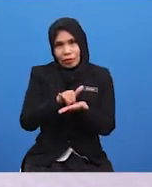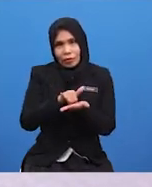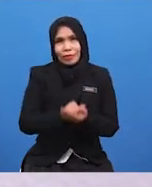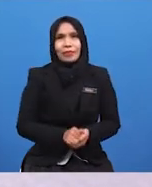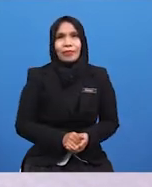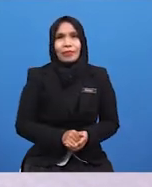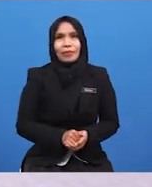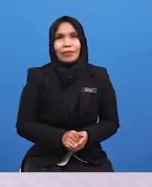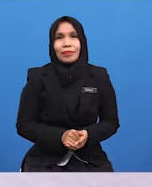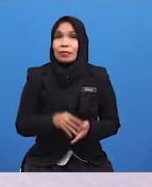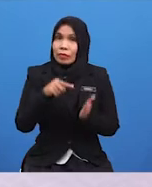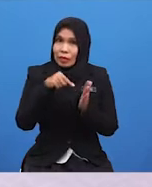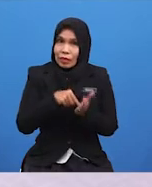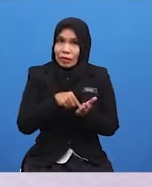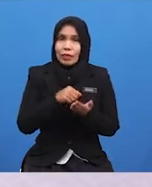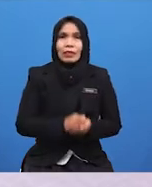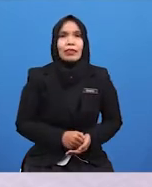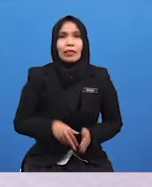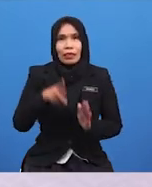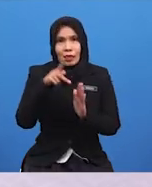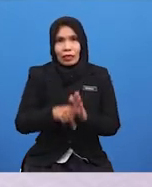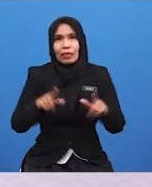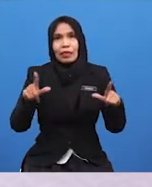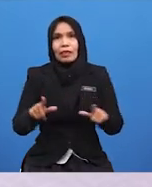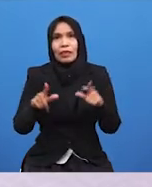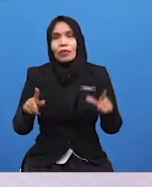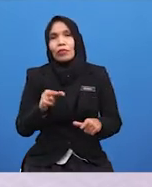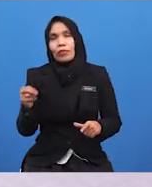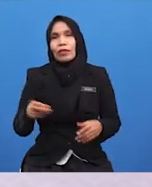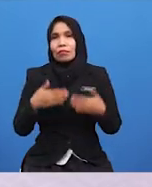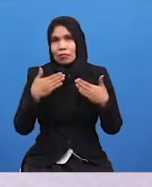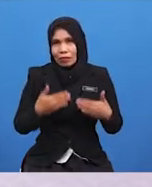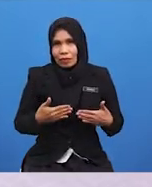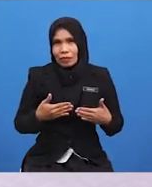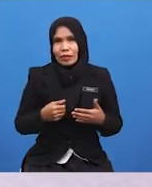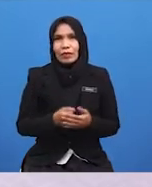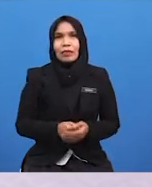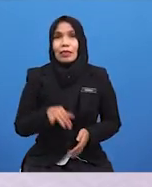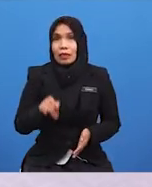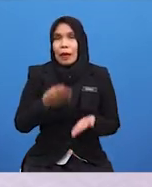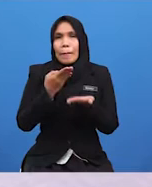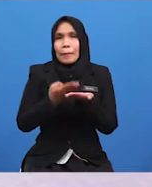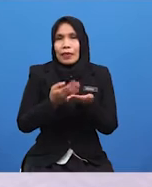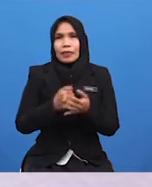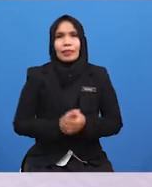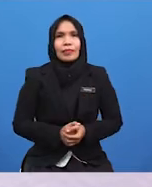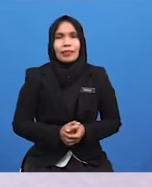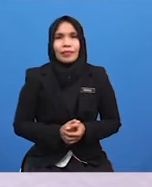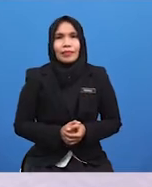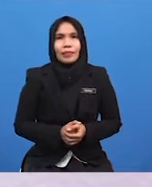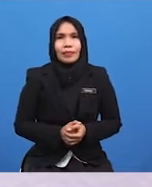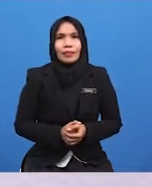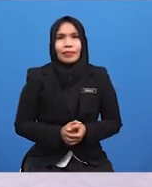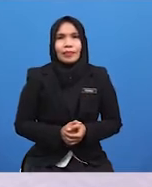merupakan kena quan diri yang boleh menjaga Marwah diri kita murid